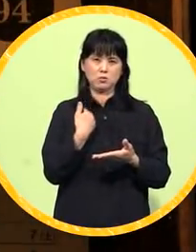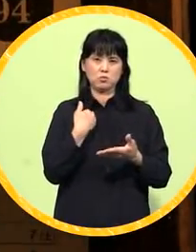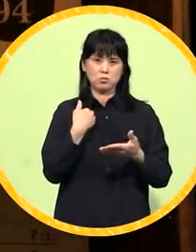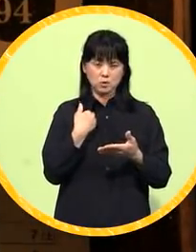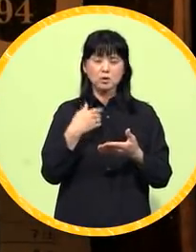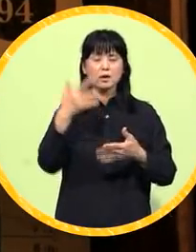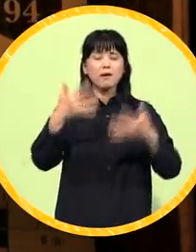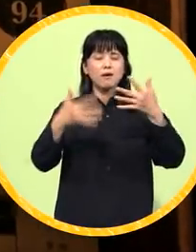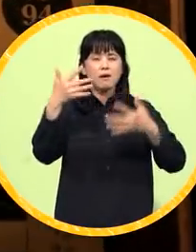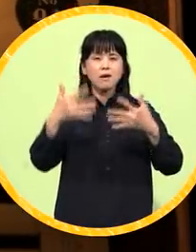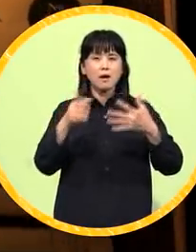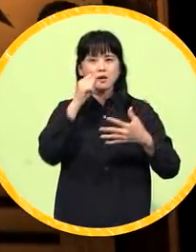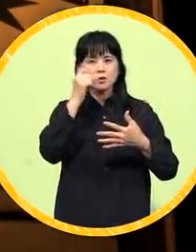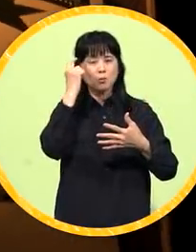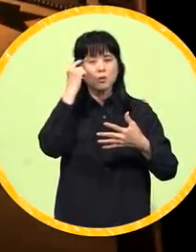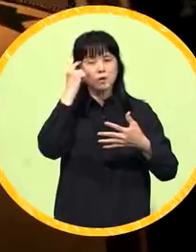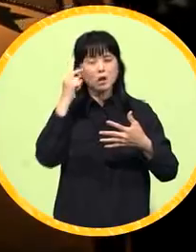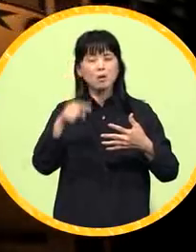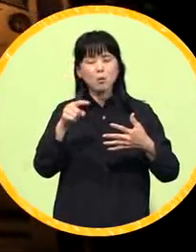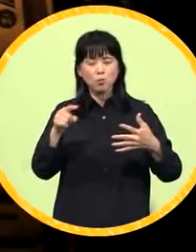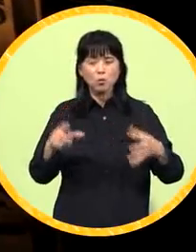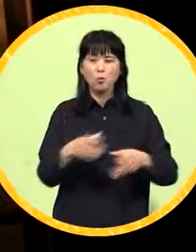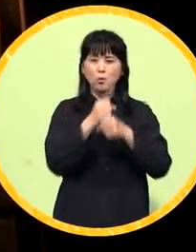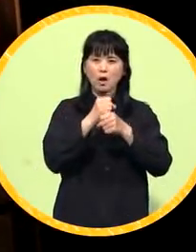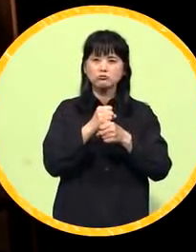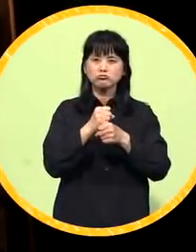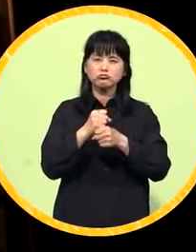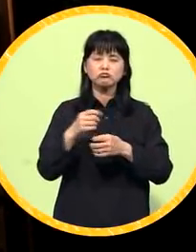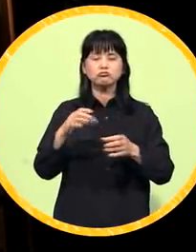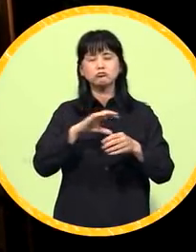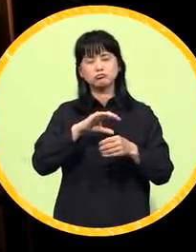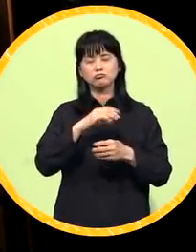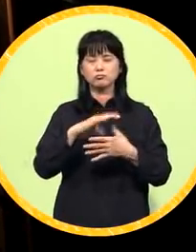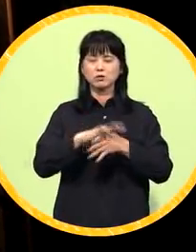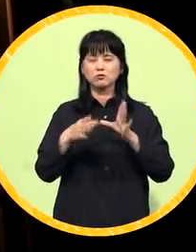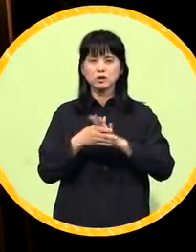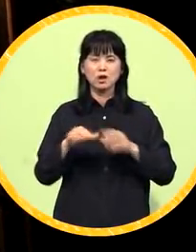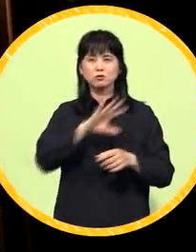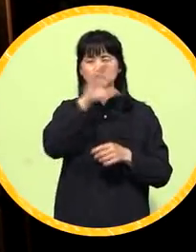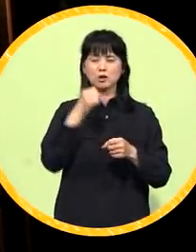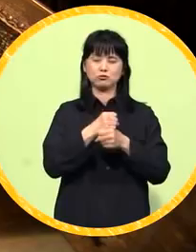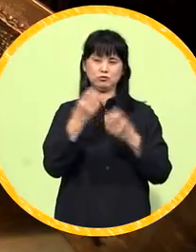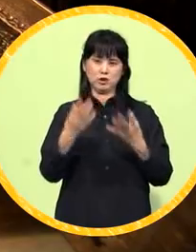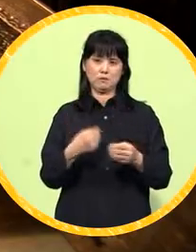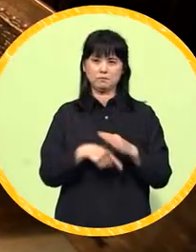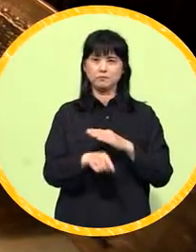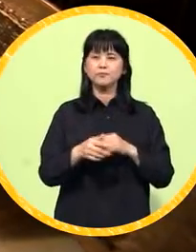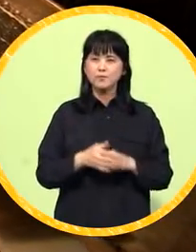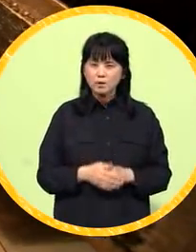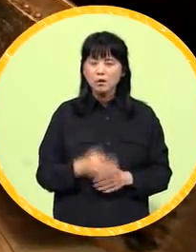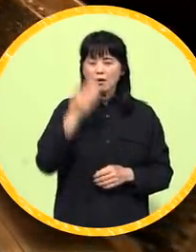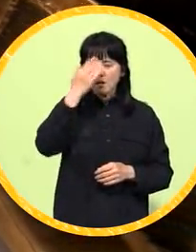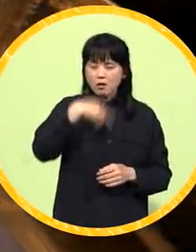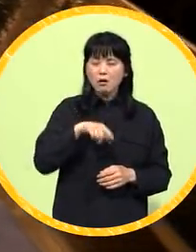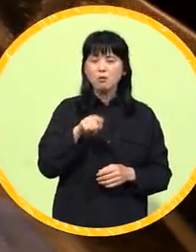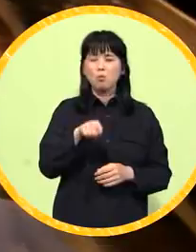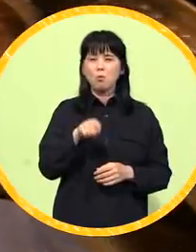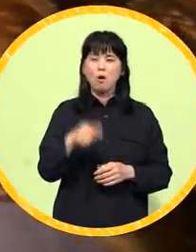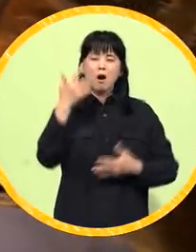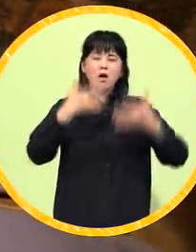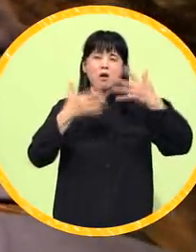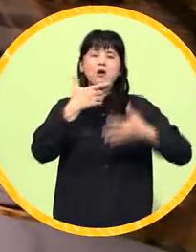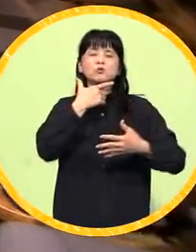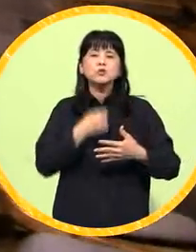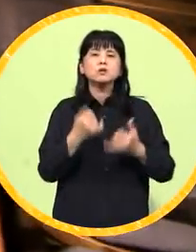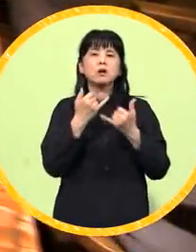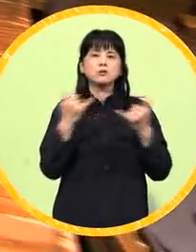映画に桐木司したちょっとトータルカルチャー空間みたいの作れたら面白いなっていうコンセプトで作りましたこの空間はもうホント映画